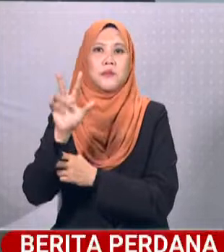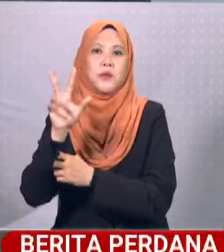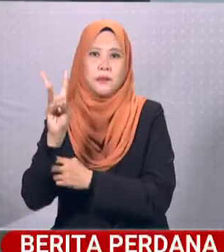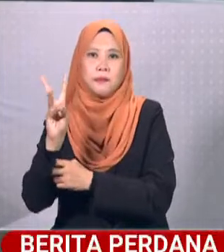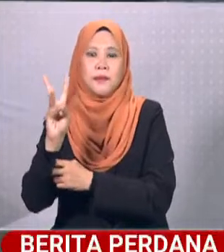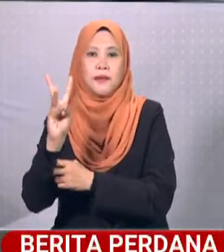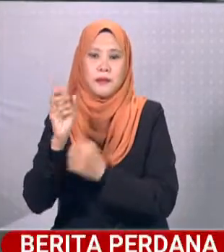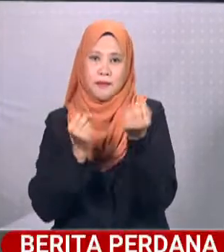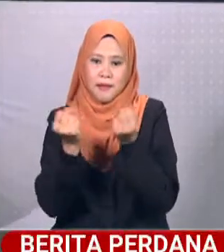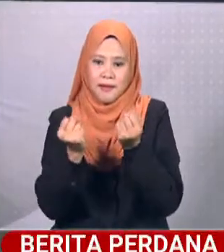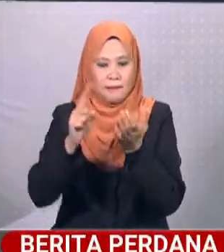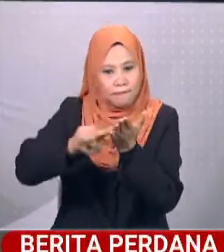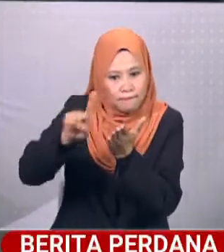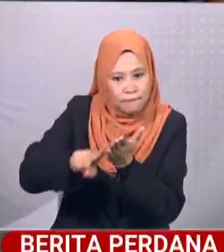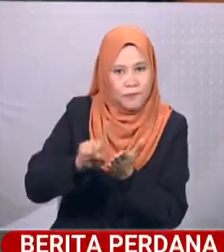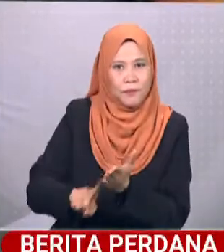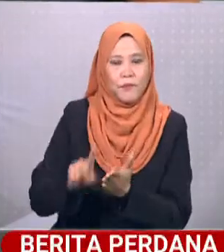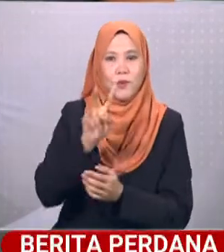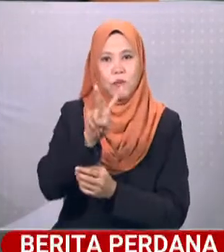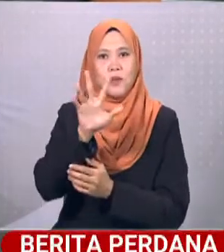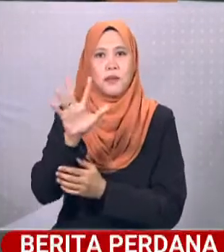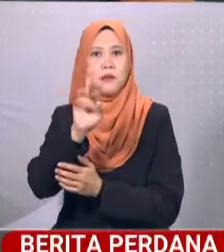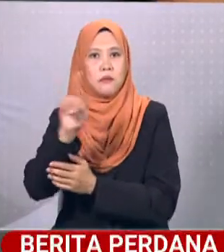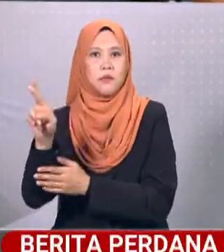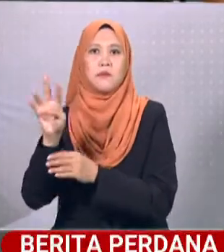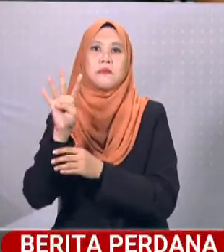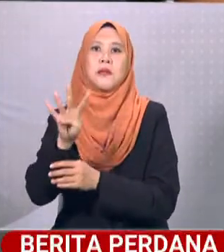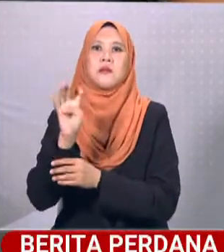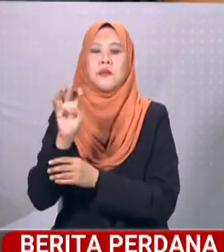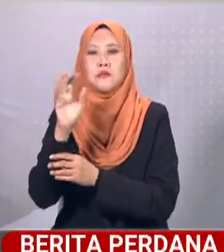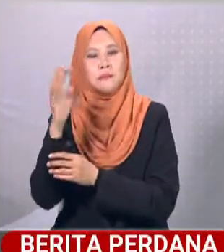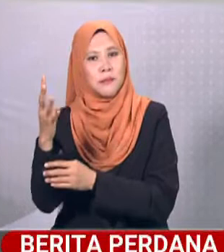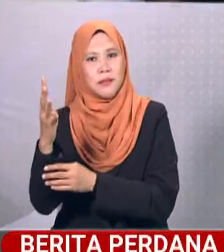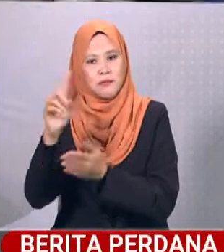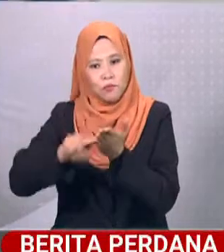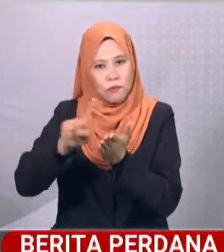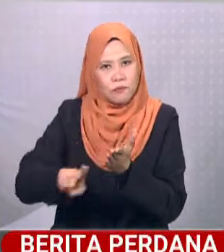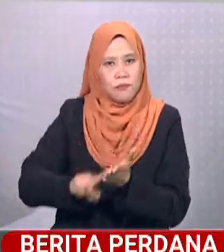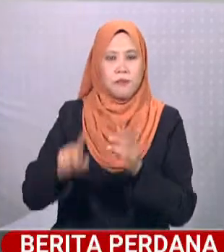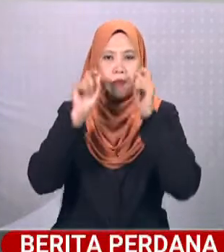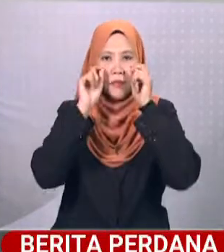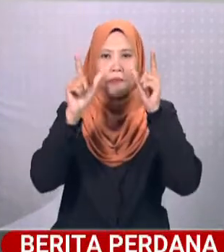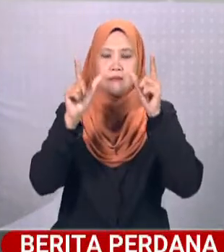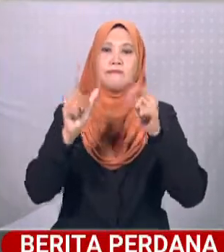403,336 kenderaan diperiksa, manakala 25,614 pemeriksaan mengejut dibuat.